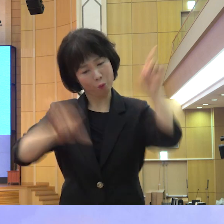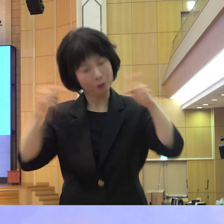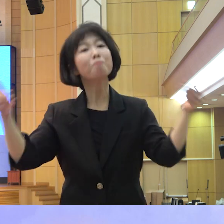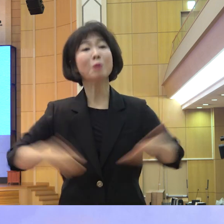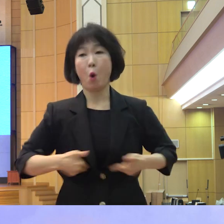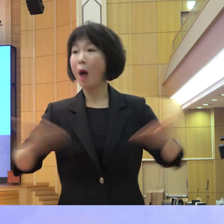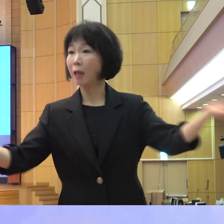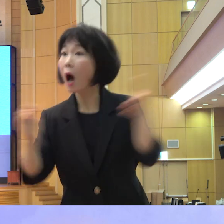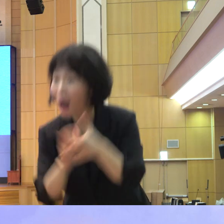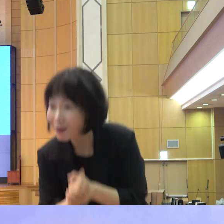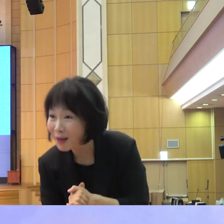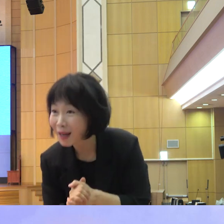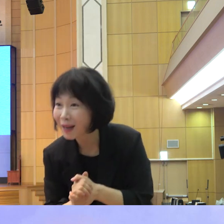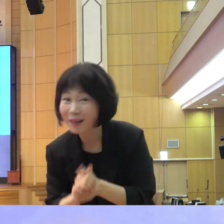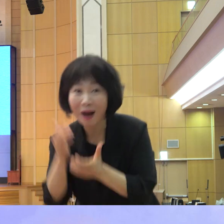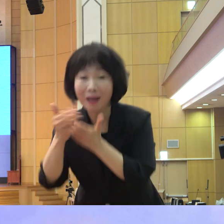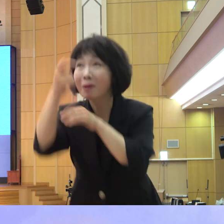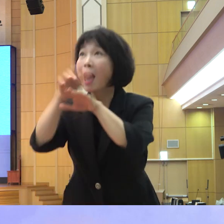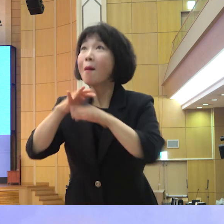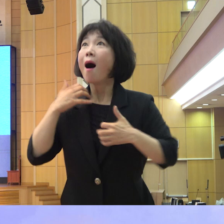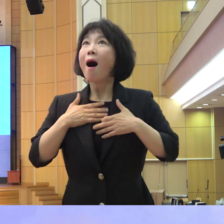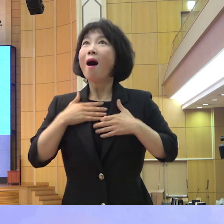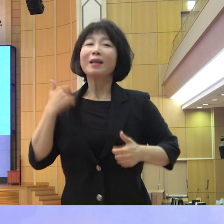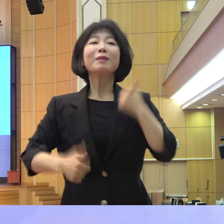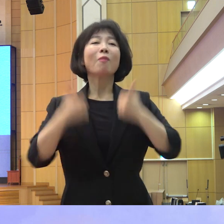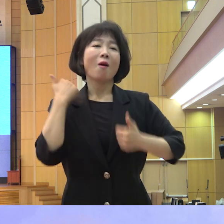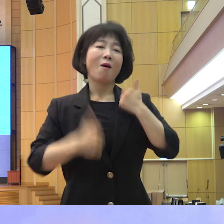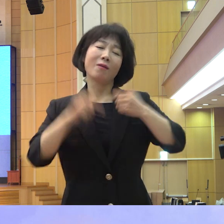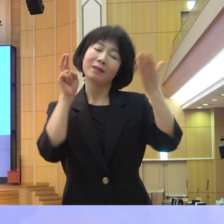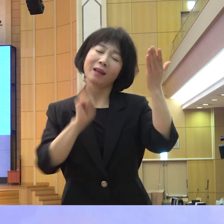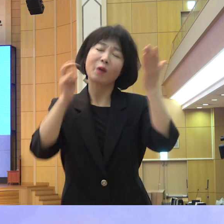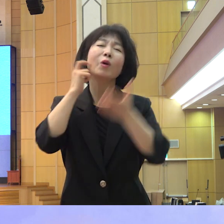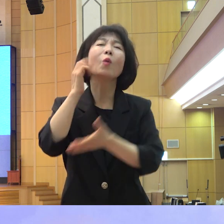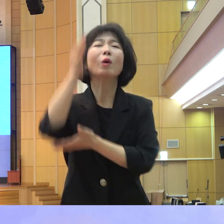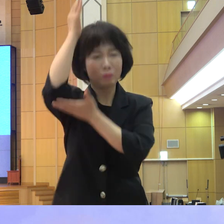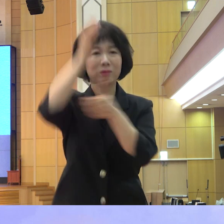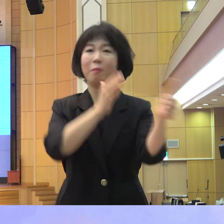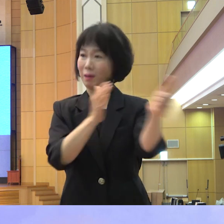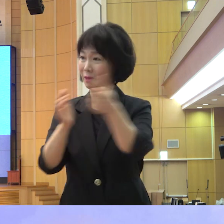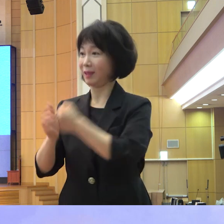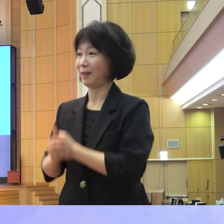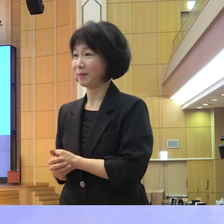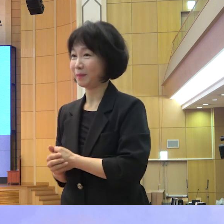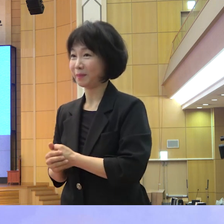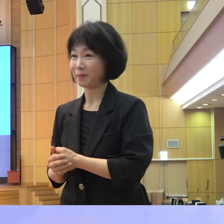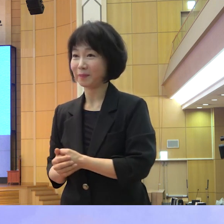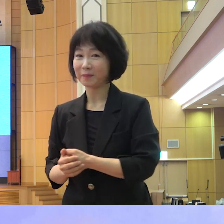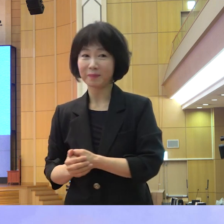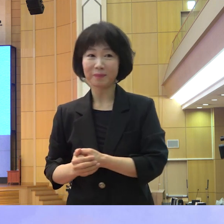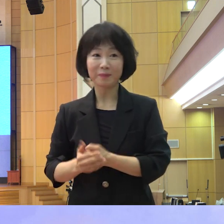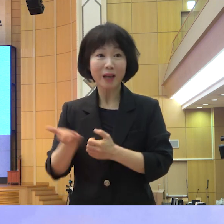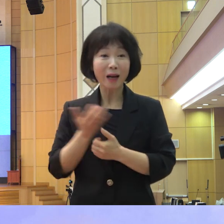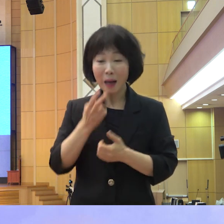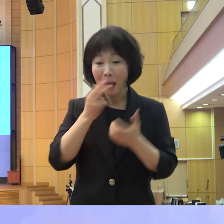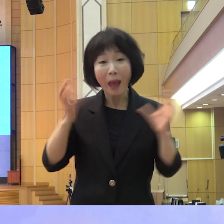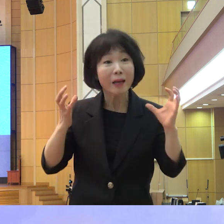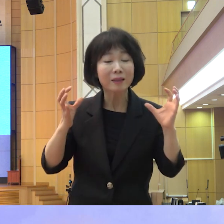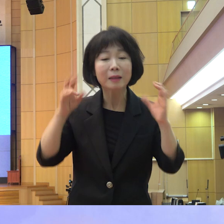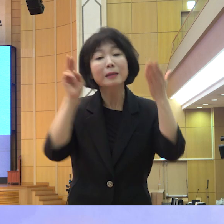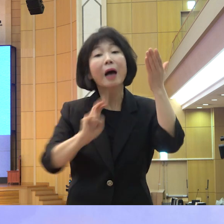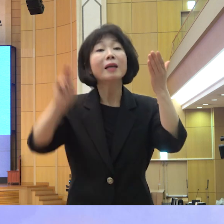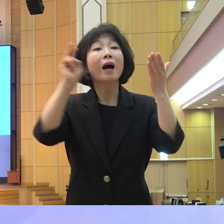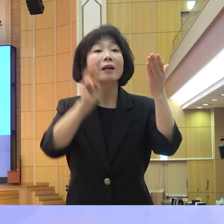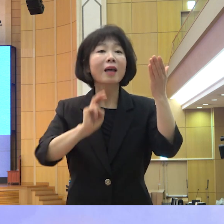하나님을 기뻐하면서 예배드리고 하나님께 찬양으로 영광 돌리고. 여러분, 아까 우리 아이들 찬양할 때 어땠습니까? 얼마나